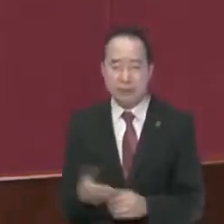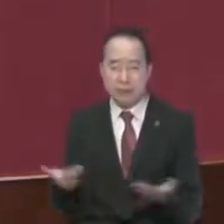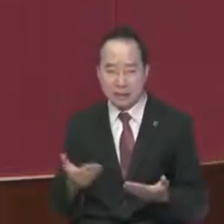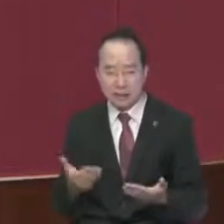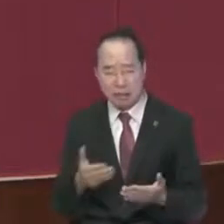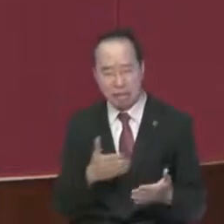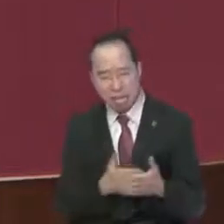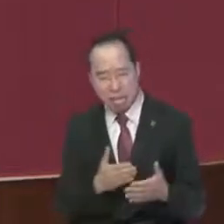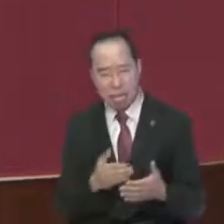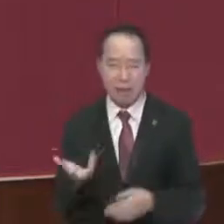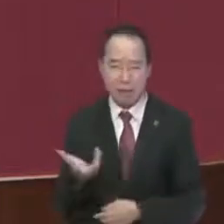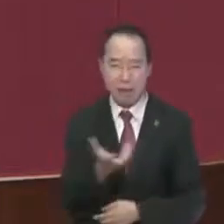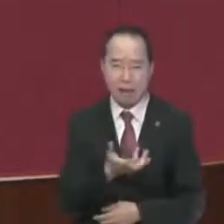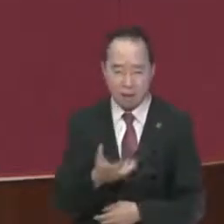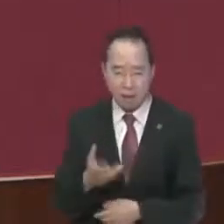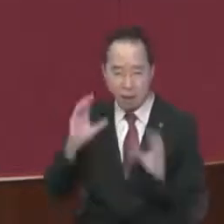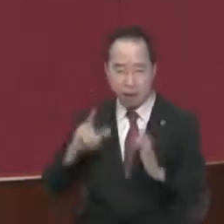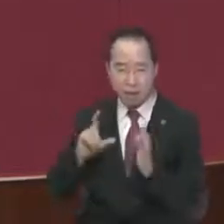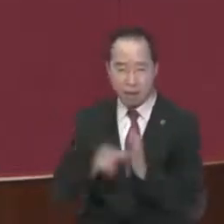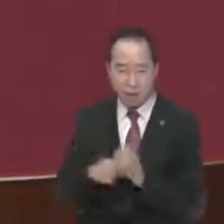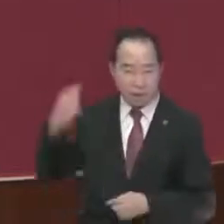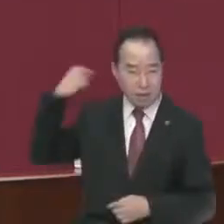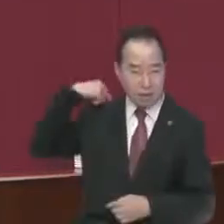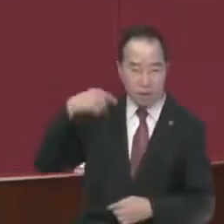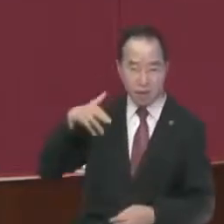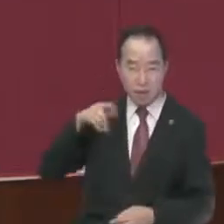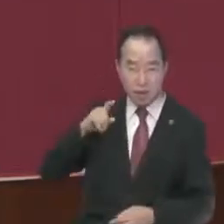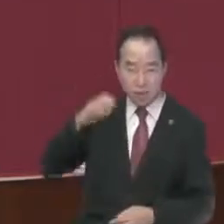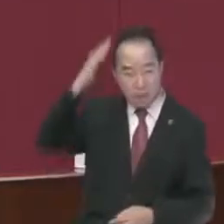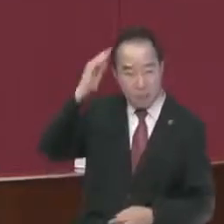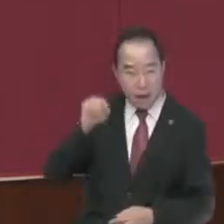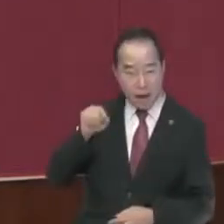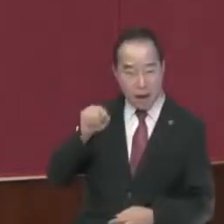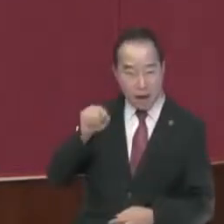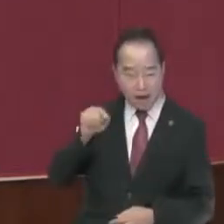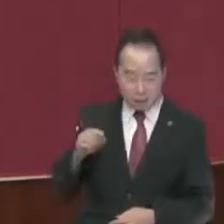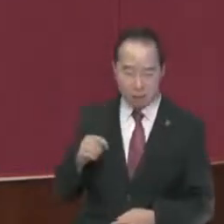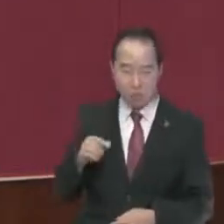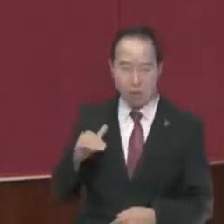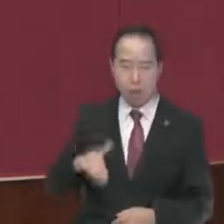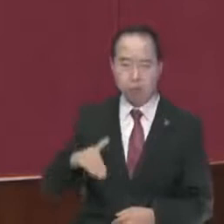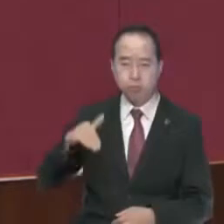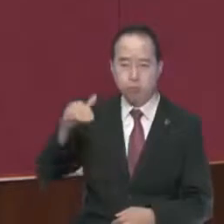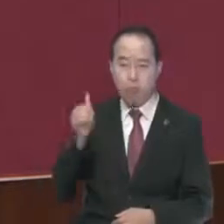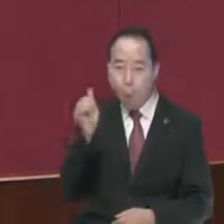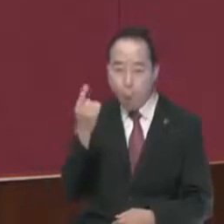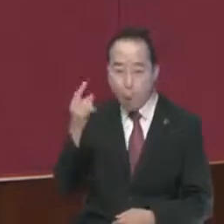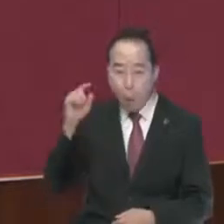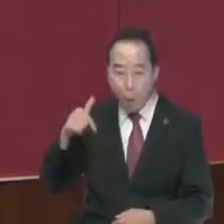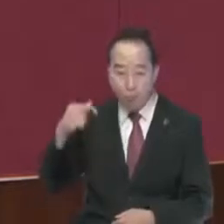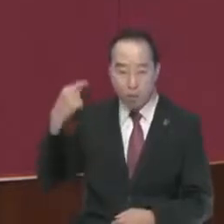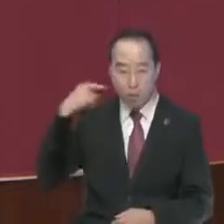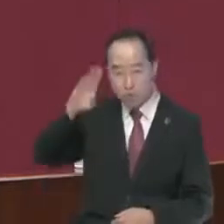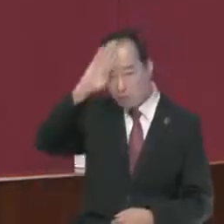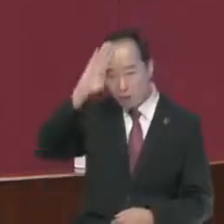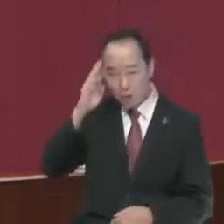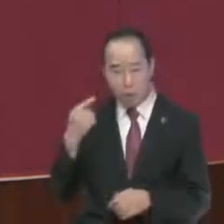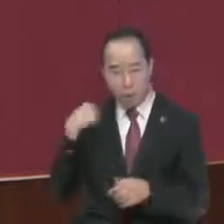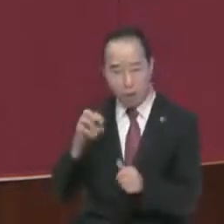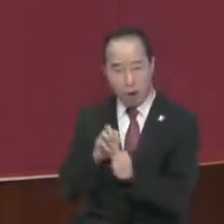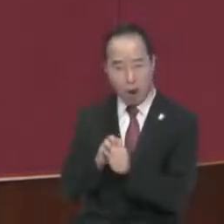전전했습니다. 어릴 때 등에 점이 생기더니 커서는 온몸에 작은 혹이 생겼습니다. 희귀 질병인